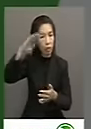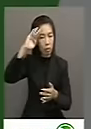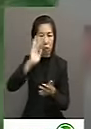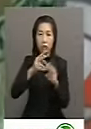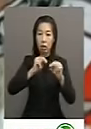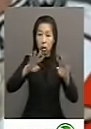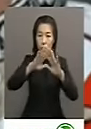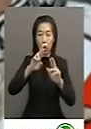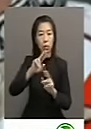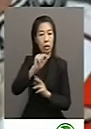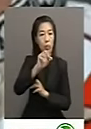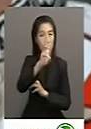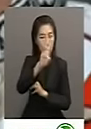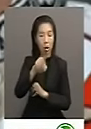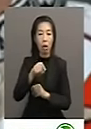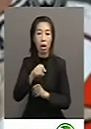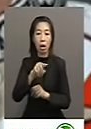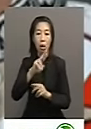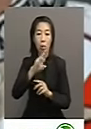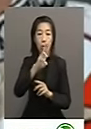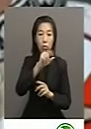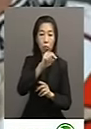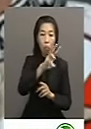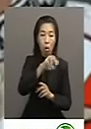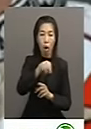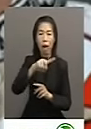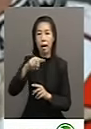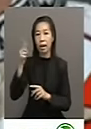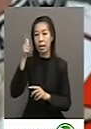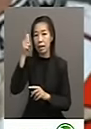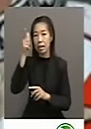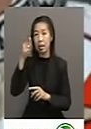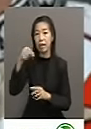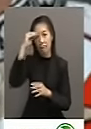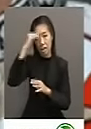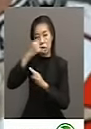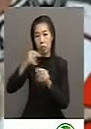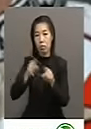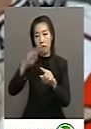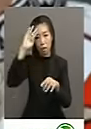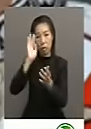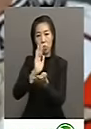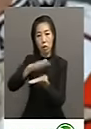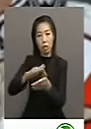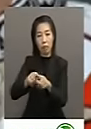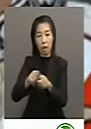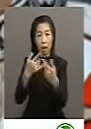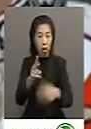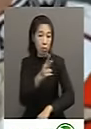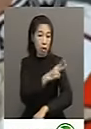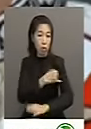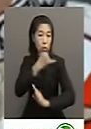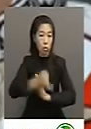านรุ่น26ซึ่งก็เป็นรุ่นเดียวกันเลยนะคะกับอดีตนายกทักษิณชินวัตรก่อนที่จะไปจบปริญญาโทจากนิด้า